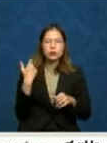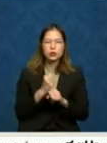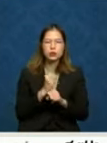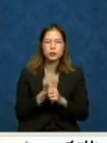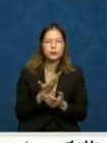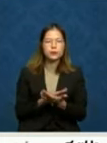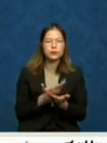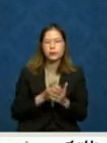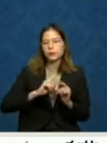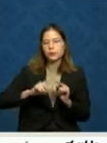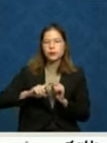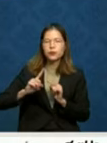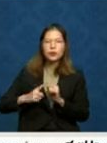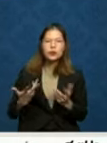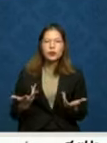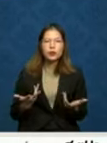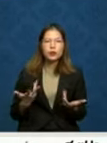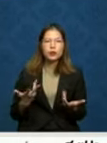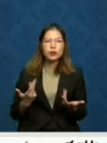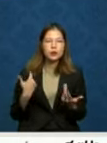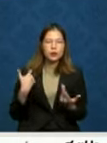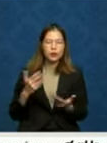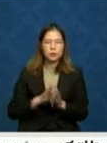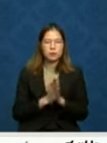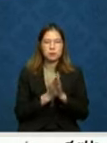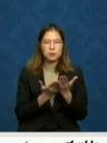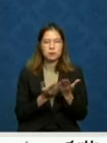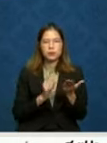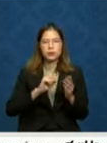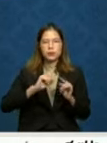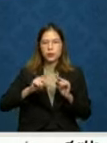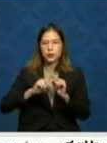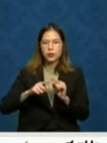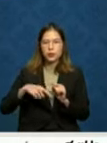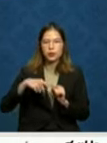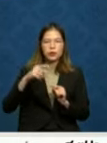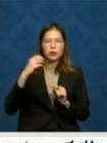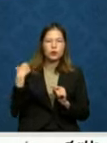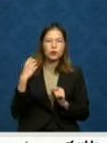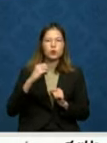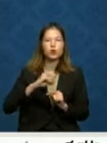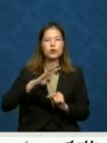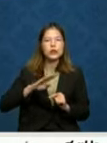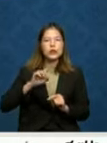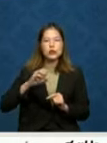งินตามแนวปฏิบัติของบัญชีตามหนังสือกรมบัญชีกลางที่คค